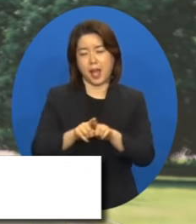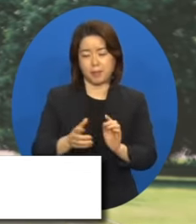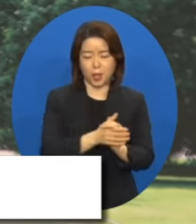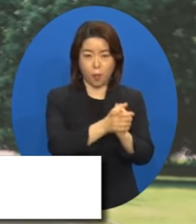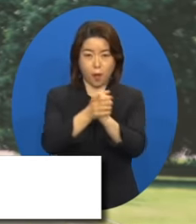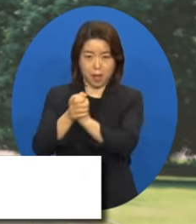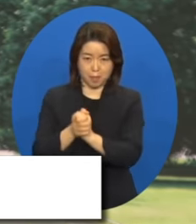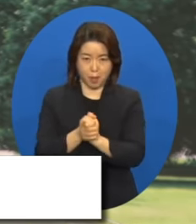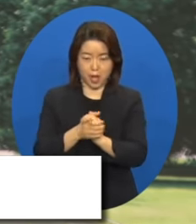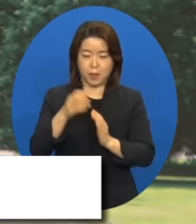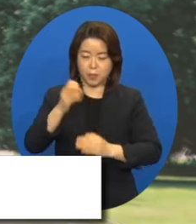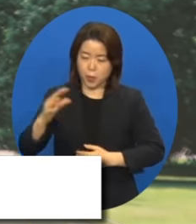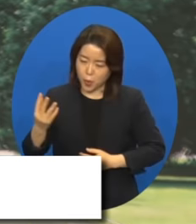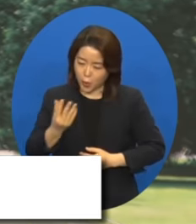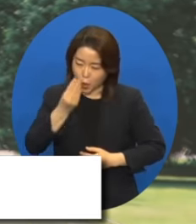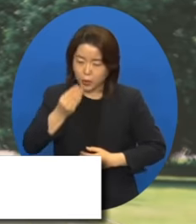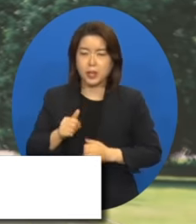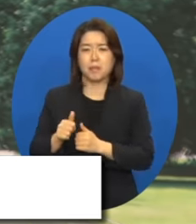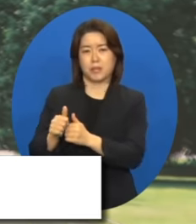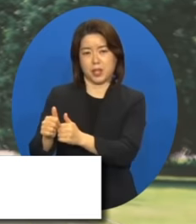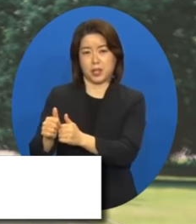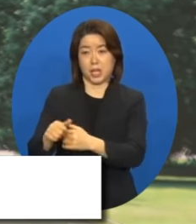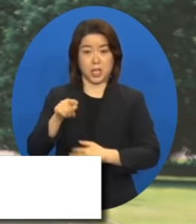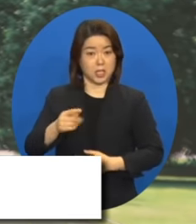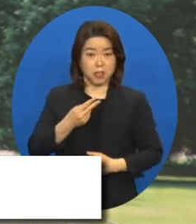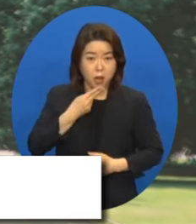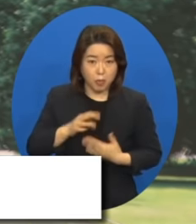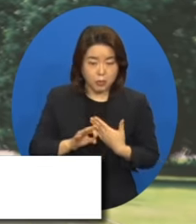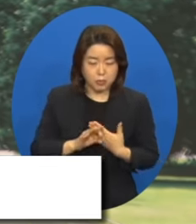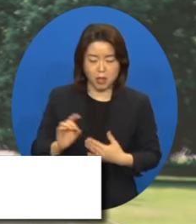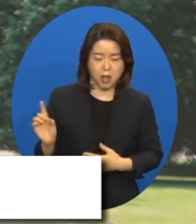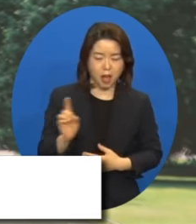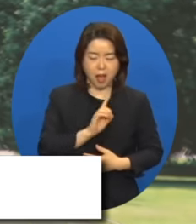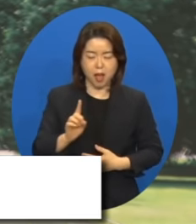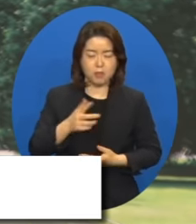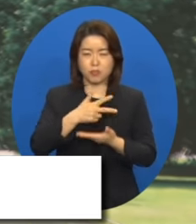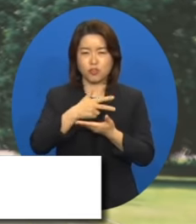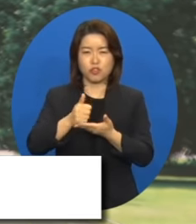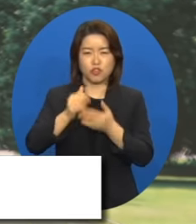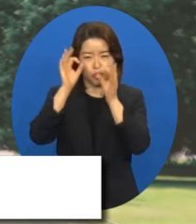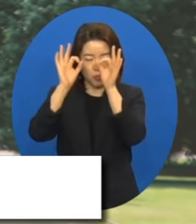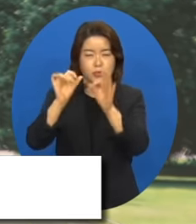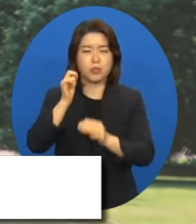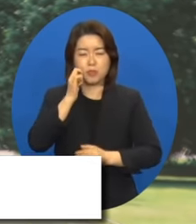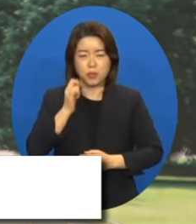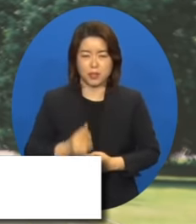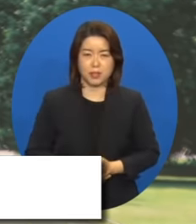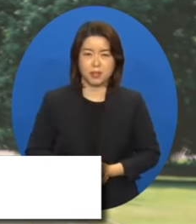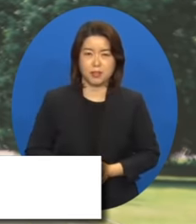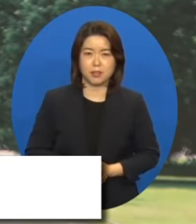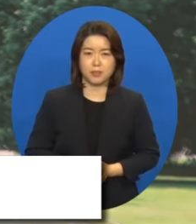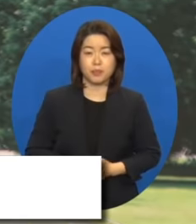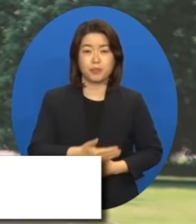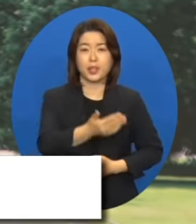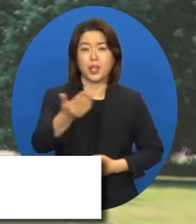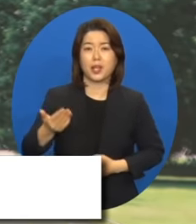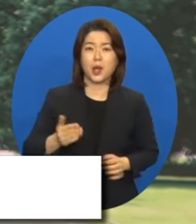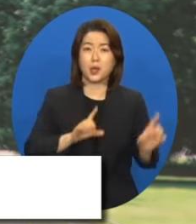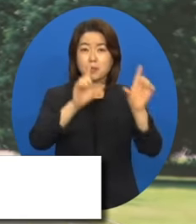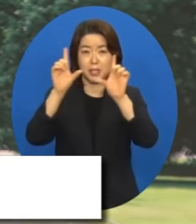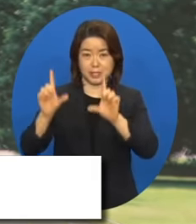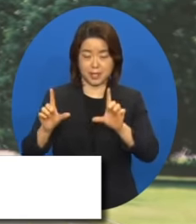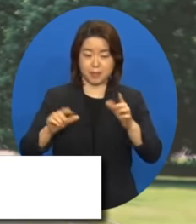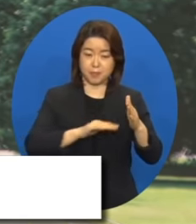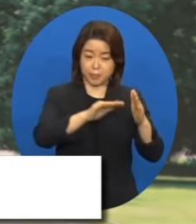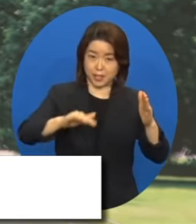화평함과 거룩함을 따르라. 이것이 없이는 아무도 주를 보지 못하리라. 여러분, 여러분의 삶을,